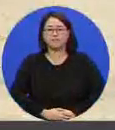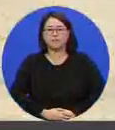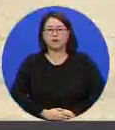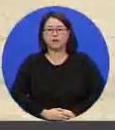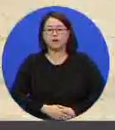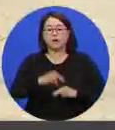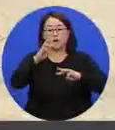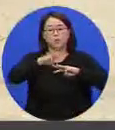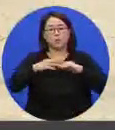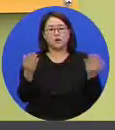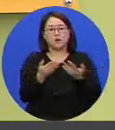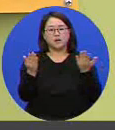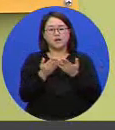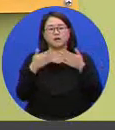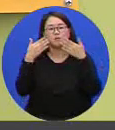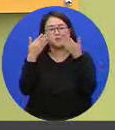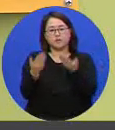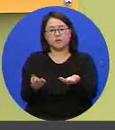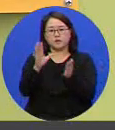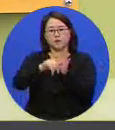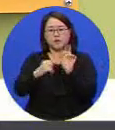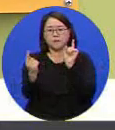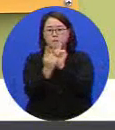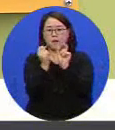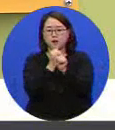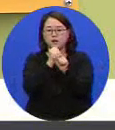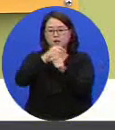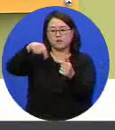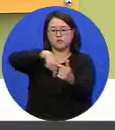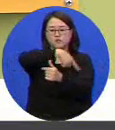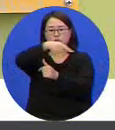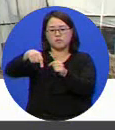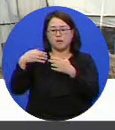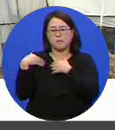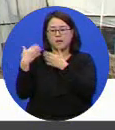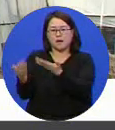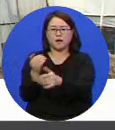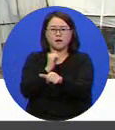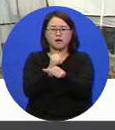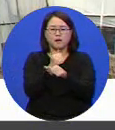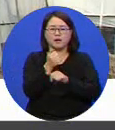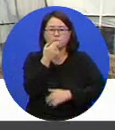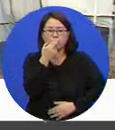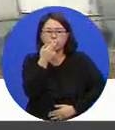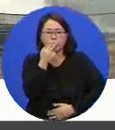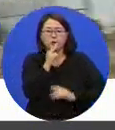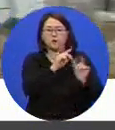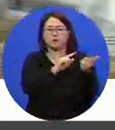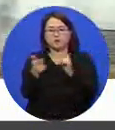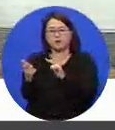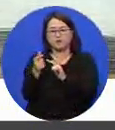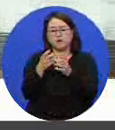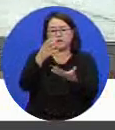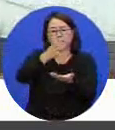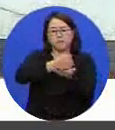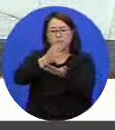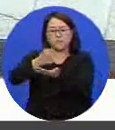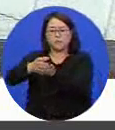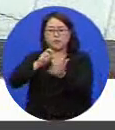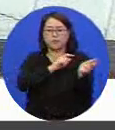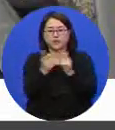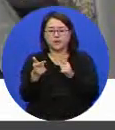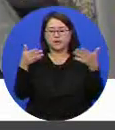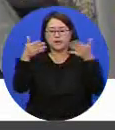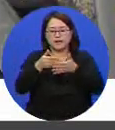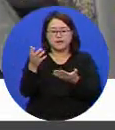농한기를 맞아 다음 달 1일까지 농경지 주변에 방치돼 있는 영농 폐비닐과 농약 용기 등에 대한 집중 수거 작업이